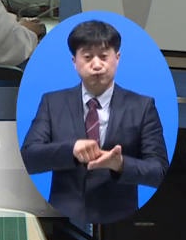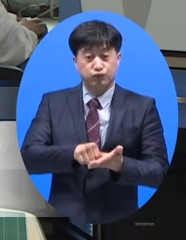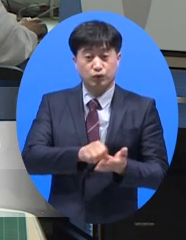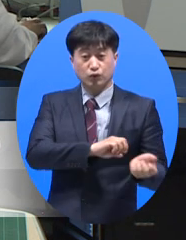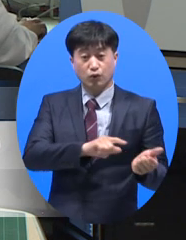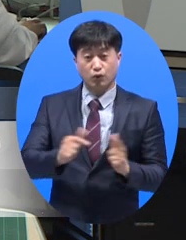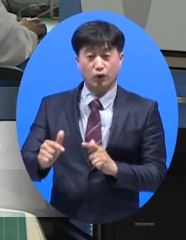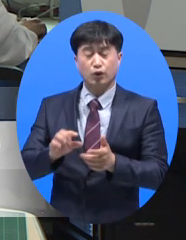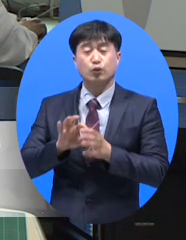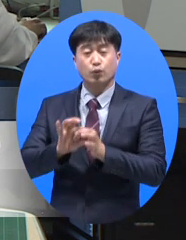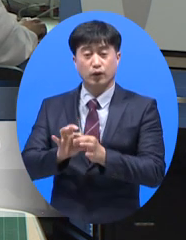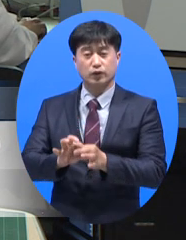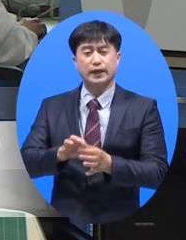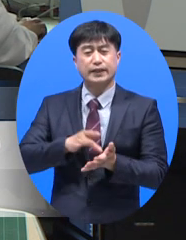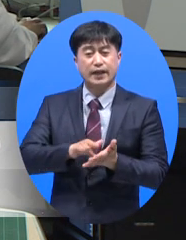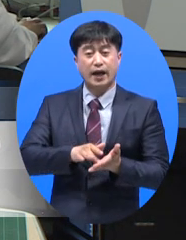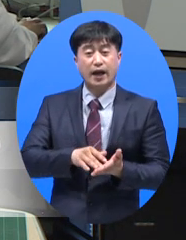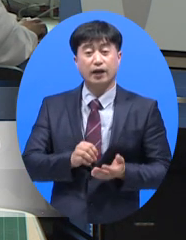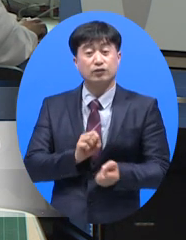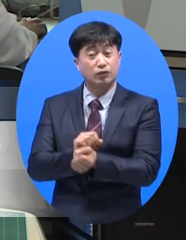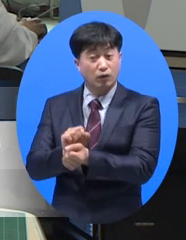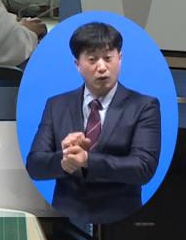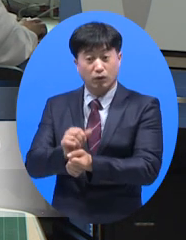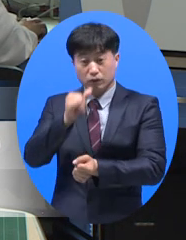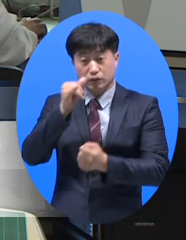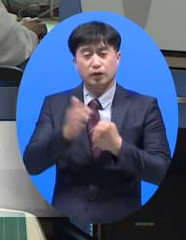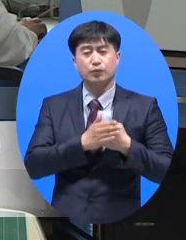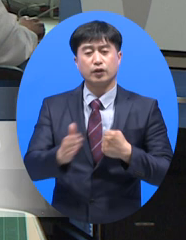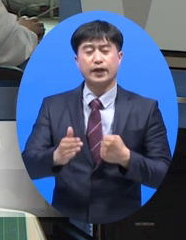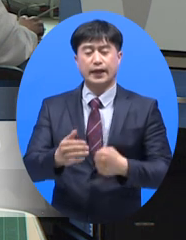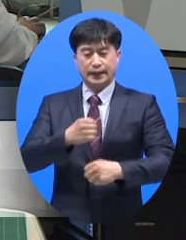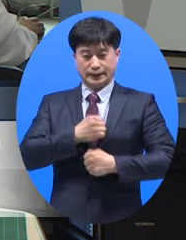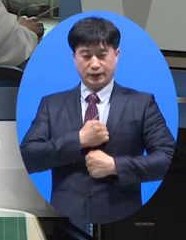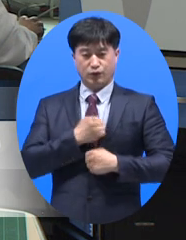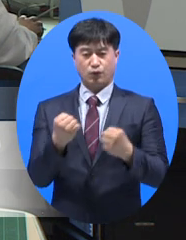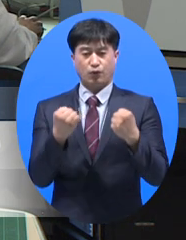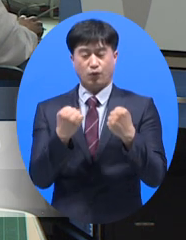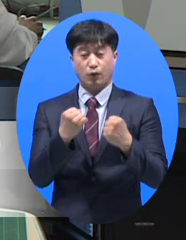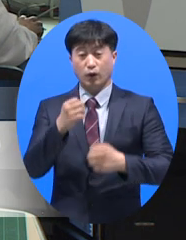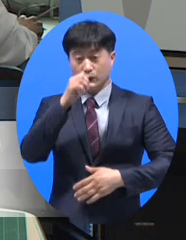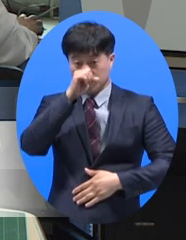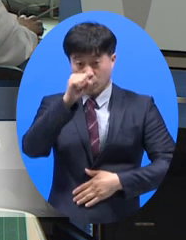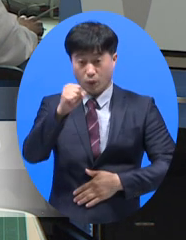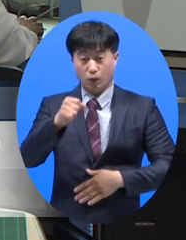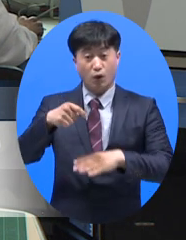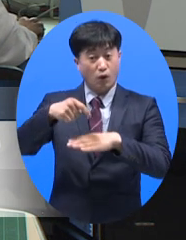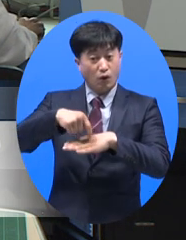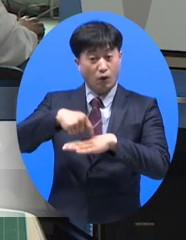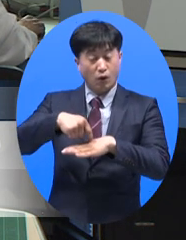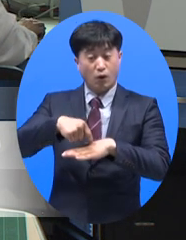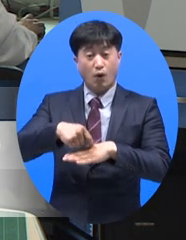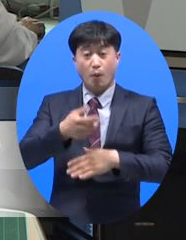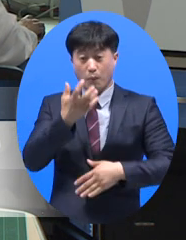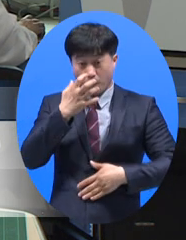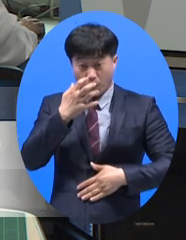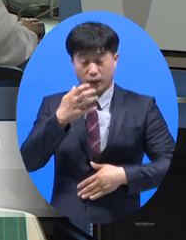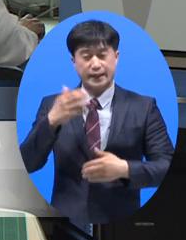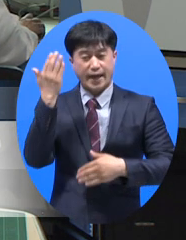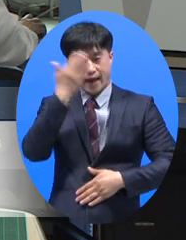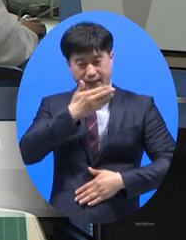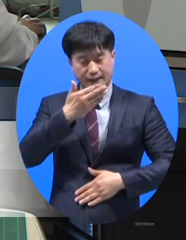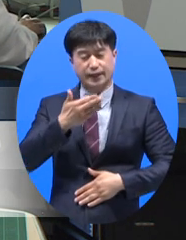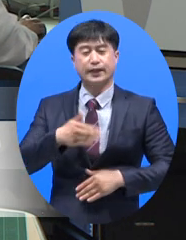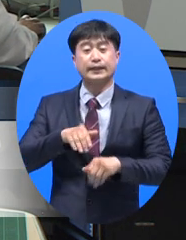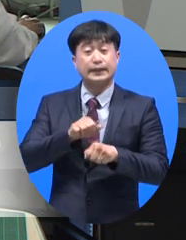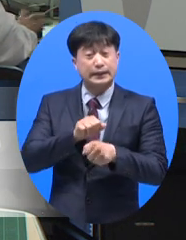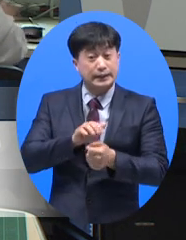통해서 잔류 농약이 옮겨지는 가능성은 줄일 필요가 있기 때문에 더욱 안전하고 건강에 이로운 과피 섭취를 위해